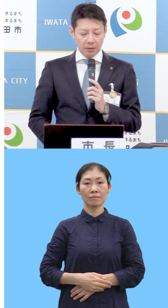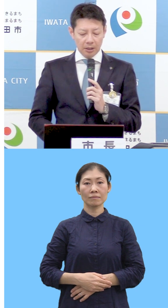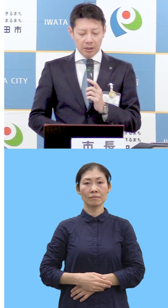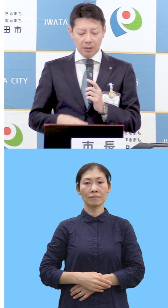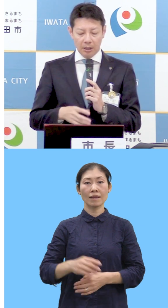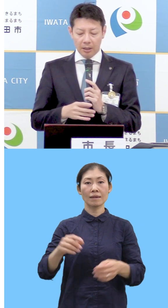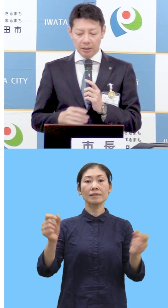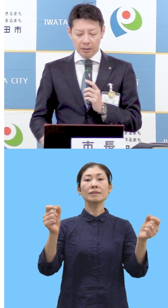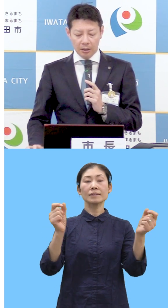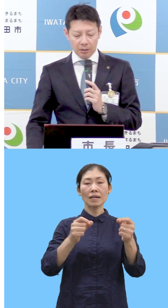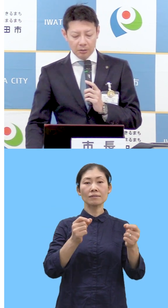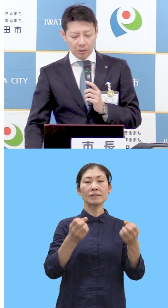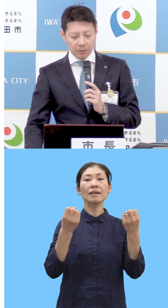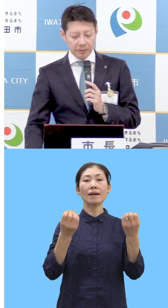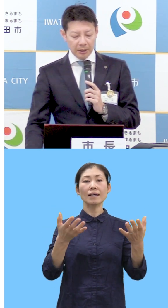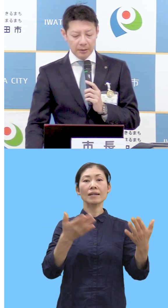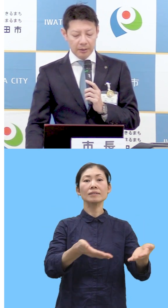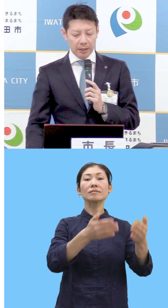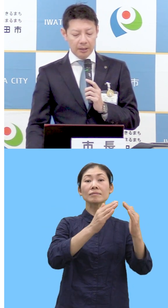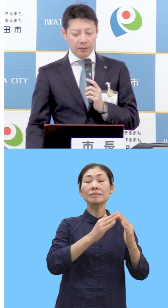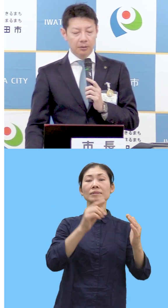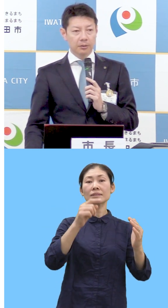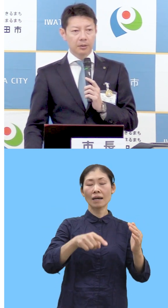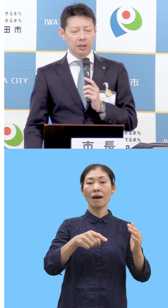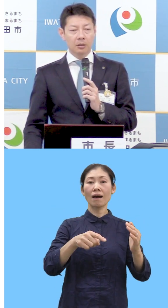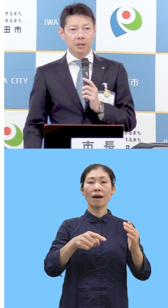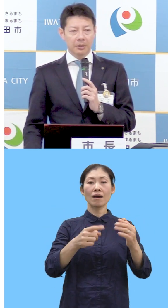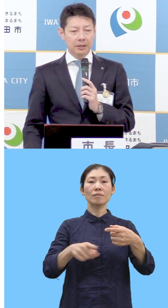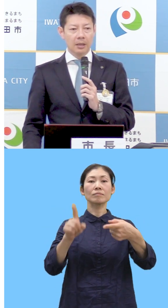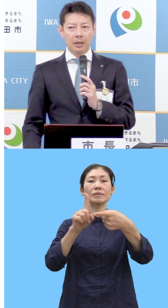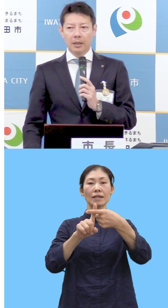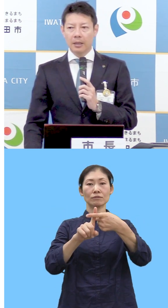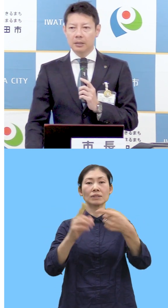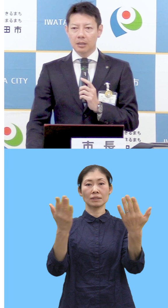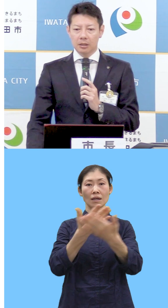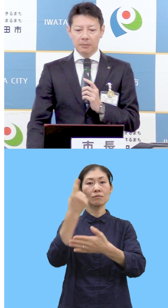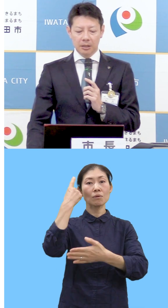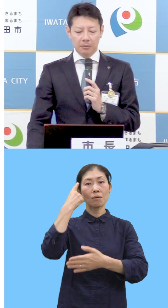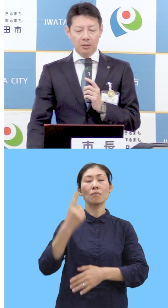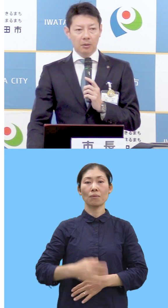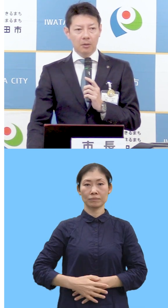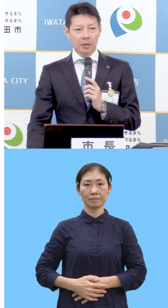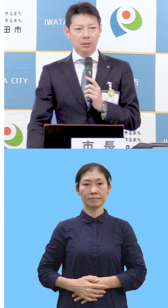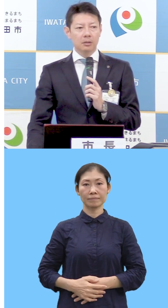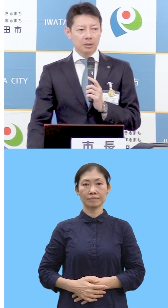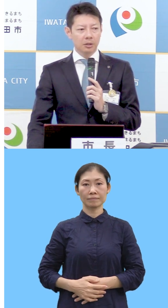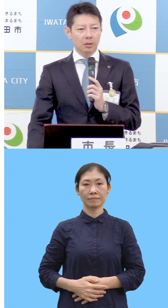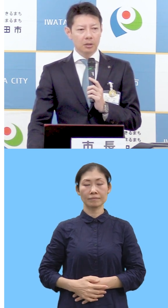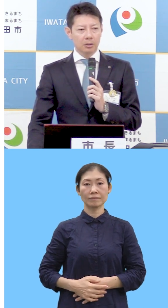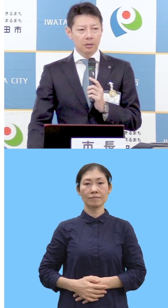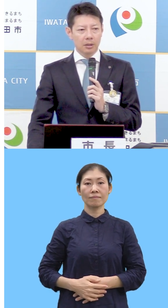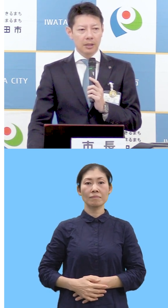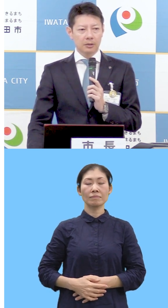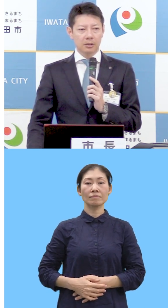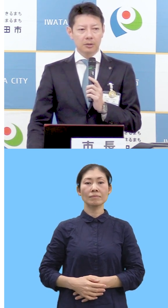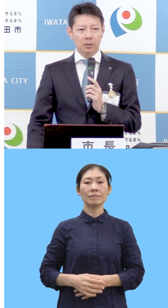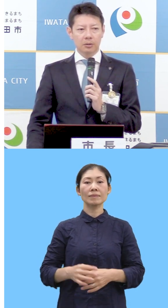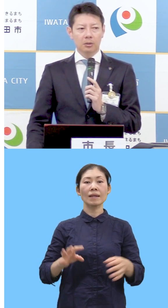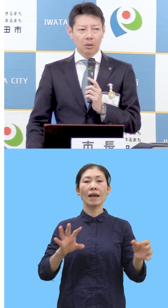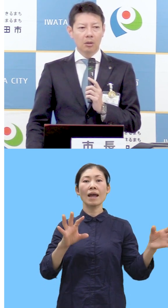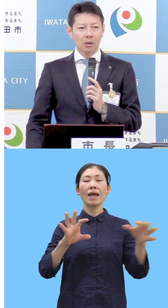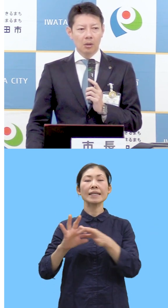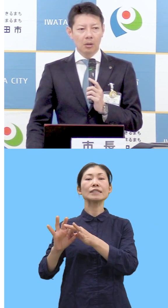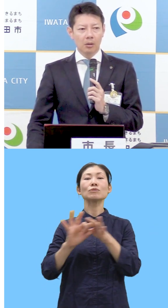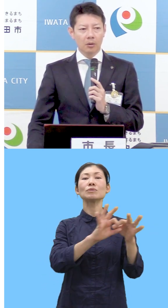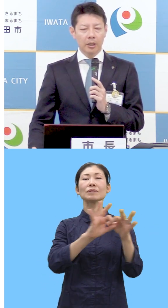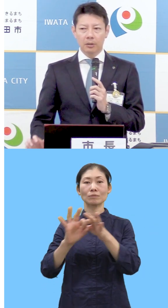の近くに新園が設置できるということもプラスではないかなというふうに思います。いずれにしましてもインクルーシブ教育が進む